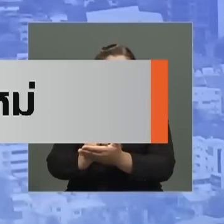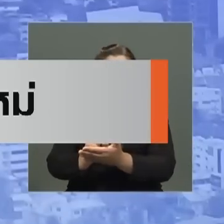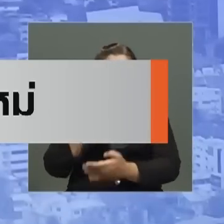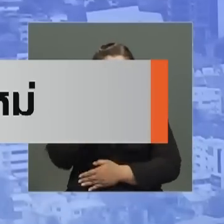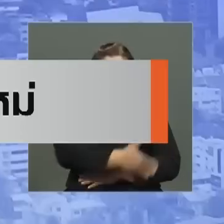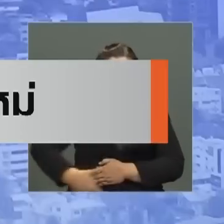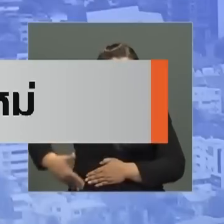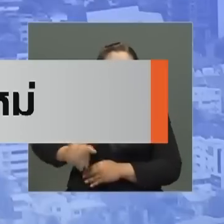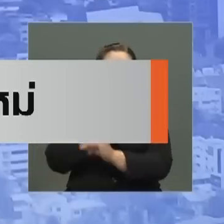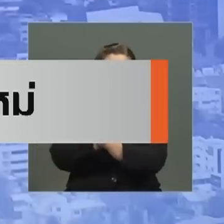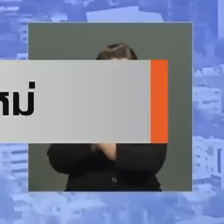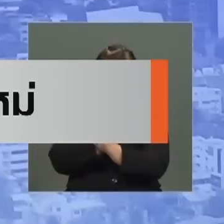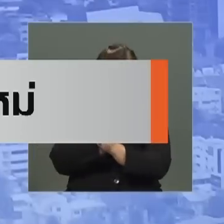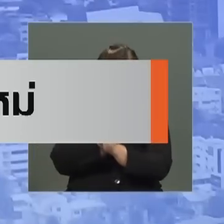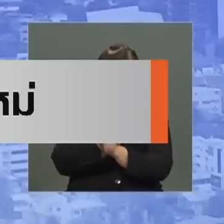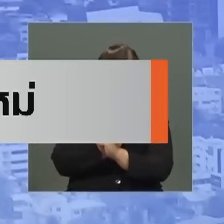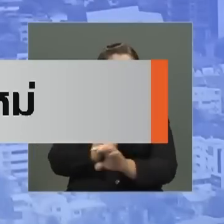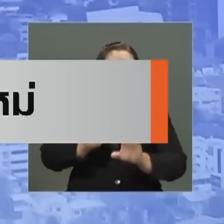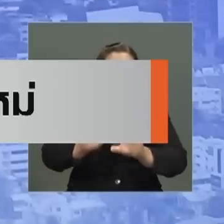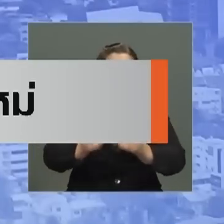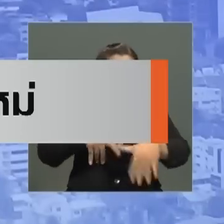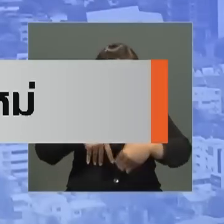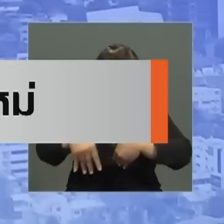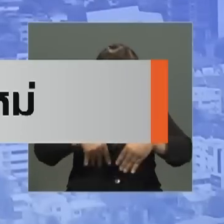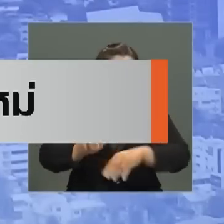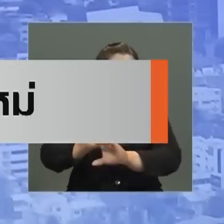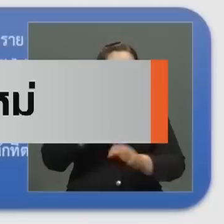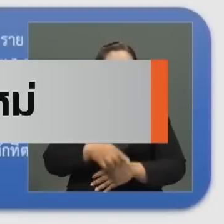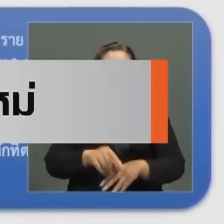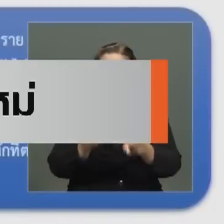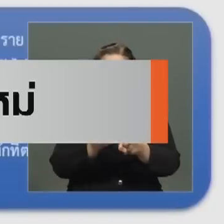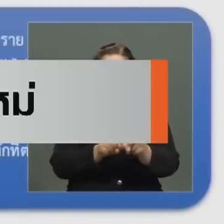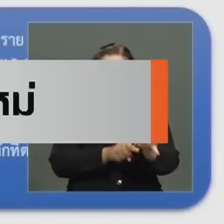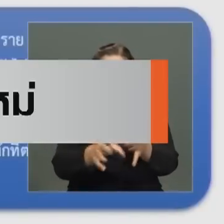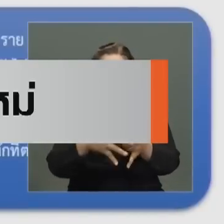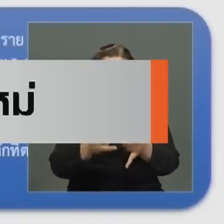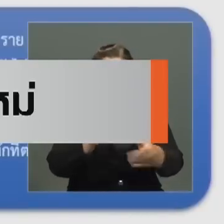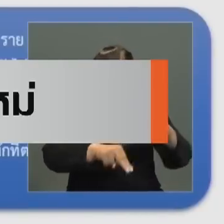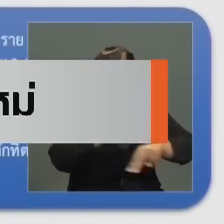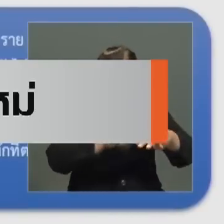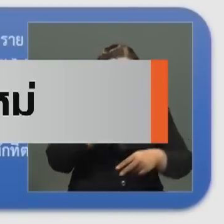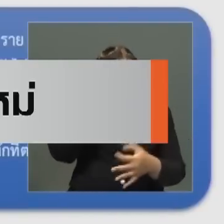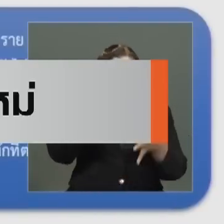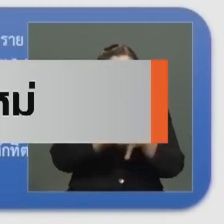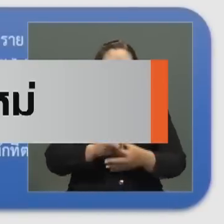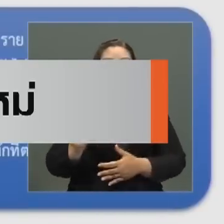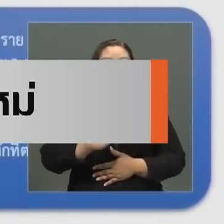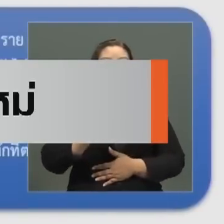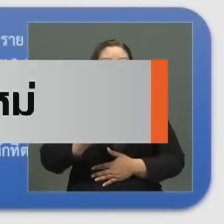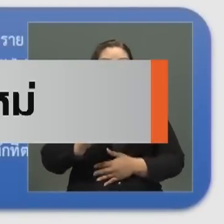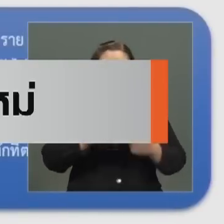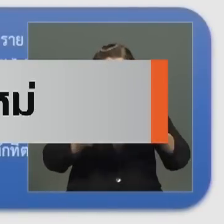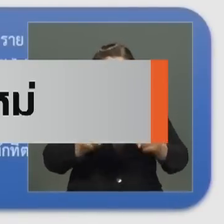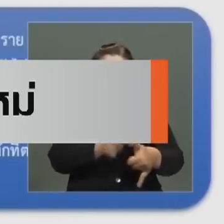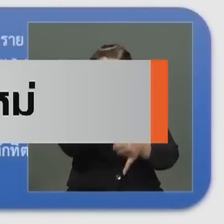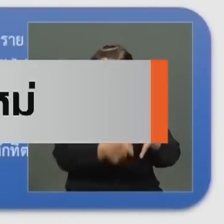ไทยชนะด้วยเรื่องของวัคซีนจะมาหรือไม่เนี่ยก็ไม่กระทบคนไทยเรามากนักนะ